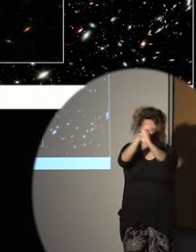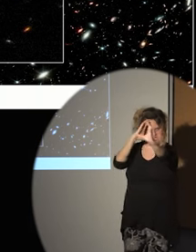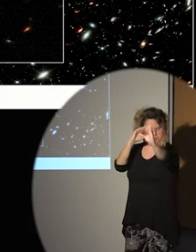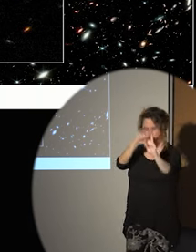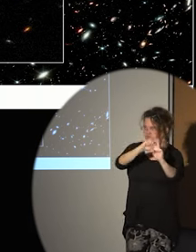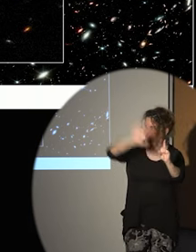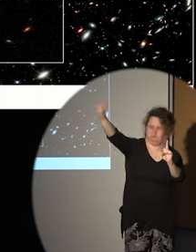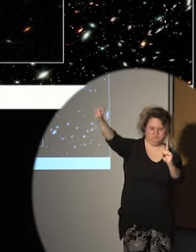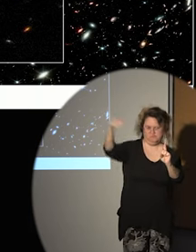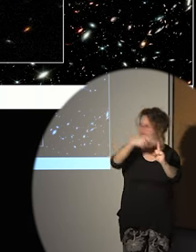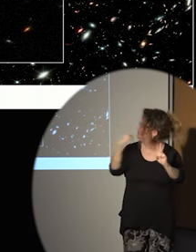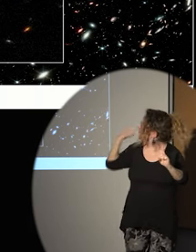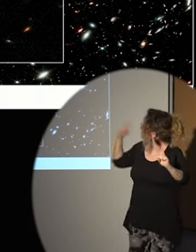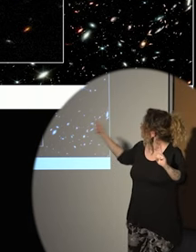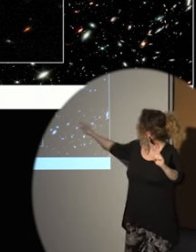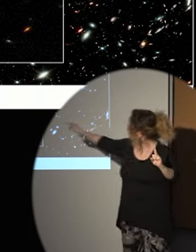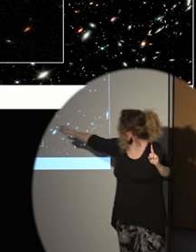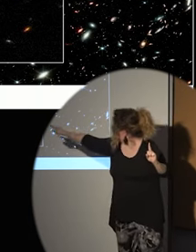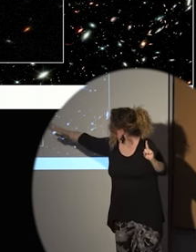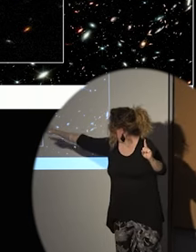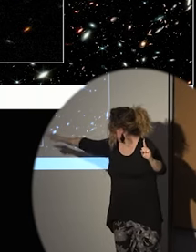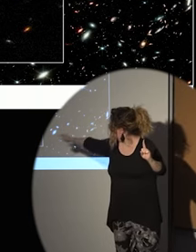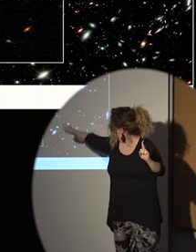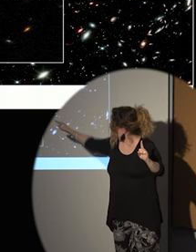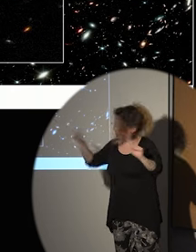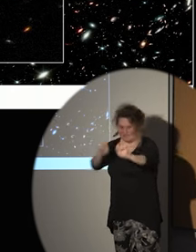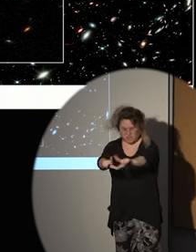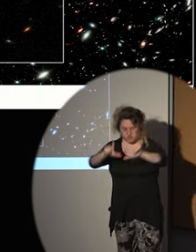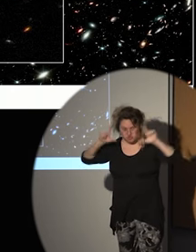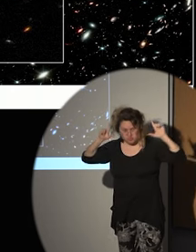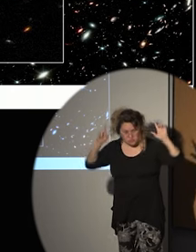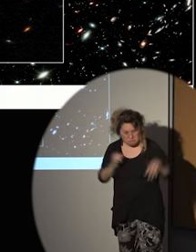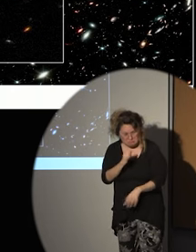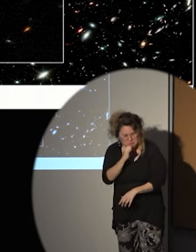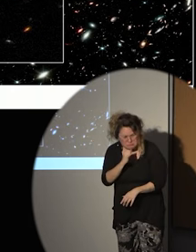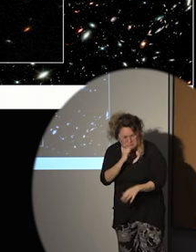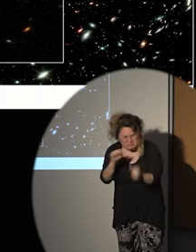ici, que vous voyez là, ou toute petite galaxie qui est ici, que vous voyez là.